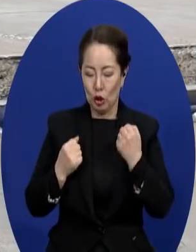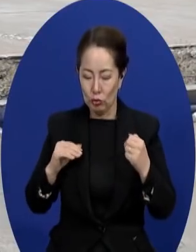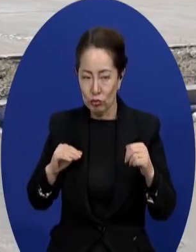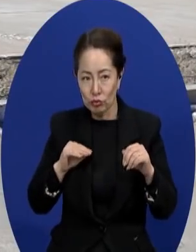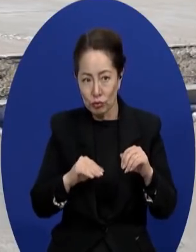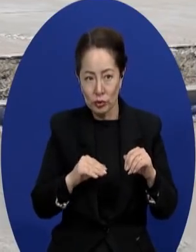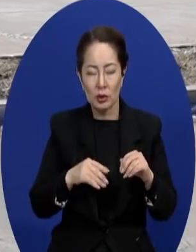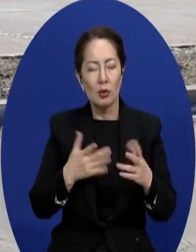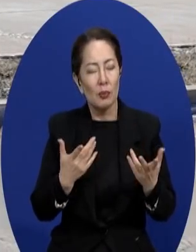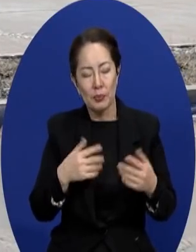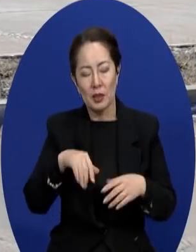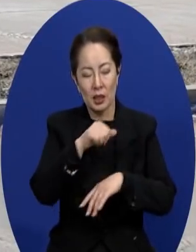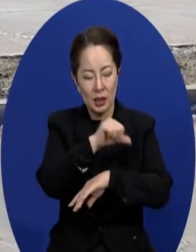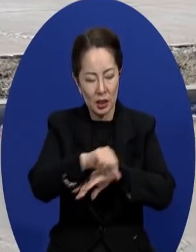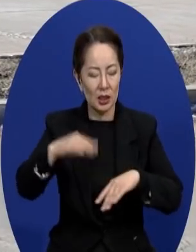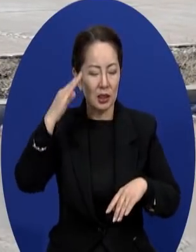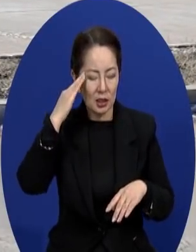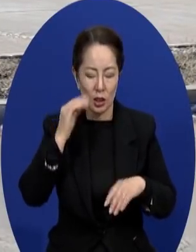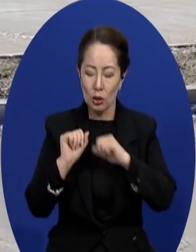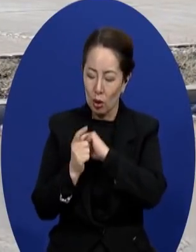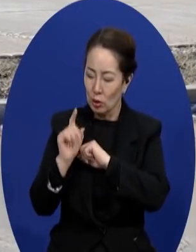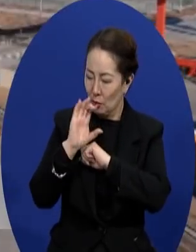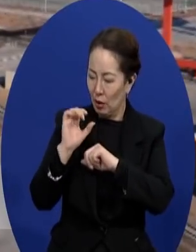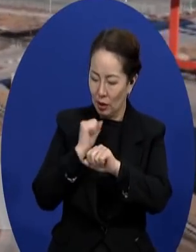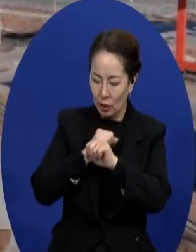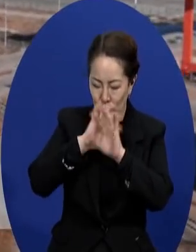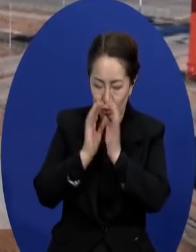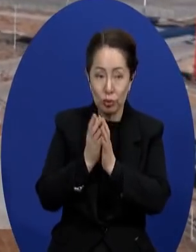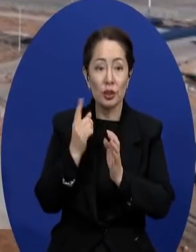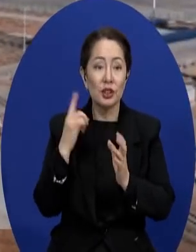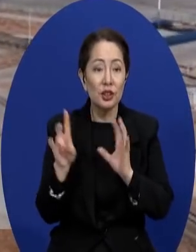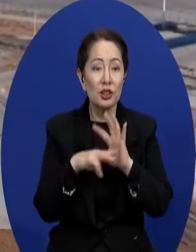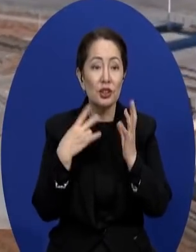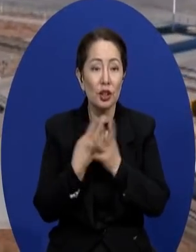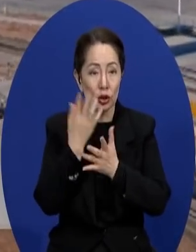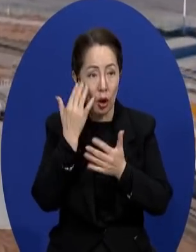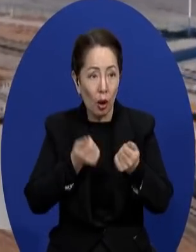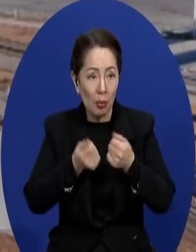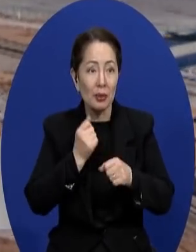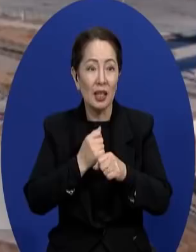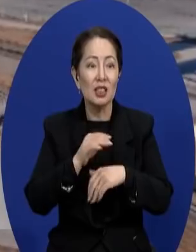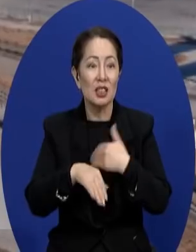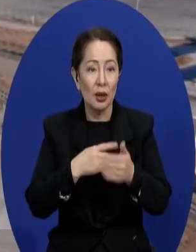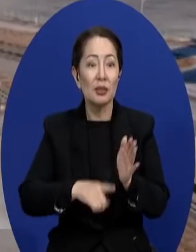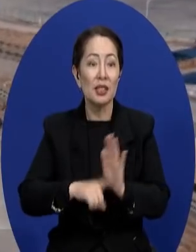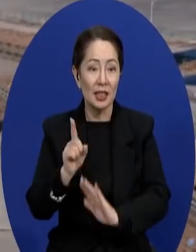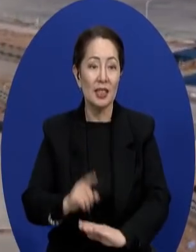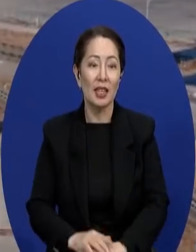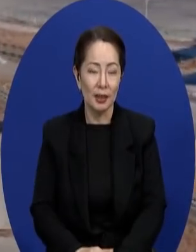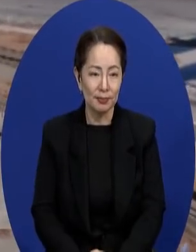цэрэг онцгой байдлын байгууллагаас дайчлан нэгдсэн зохион байгуулалтанд оруулан ажиллаж эхлэх дуулаа.